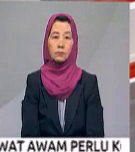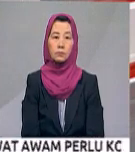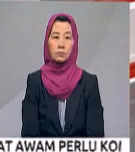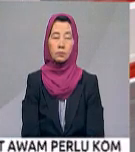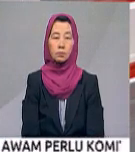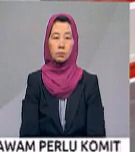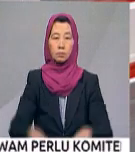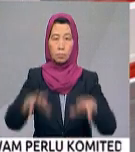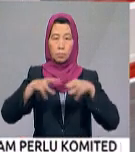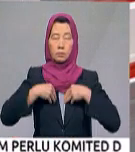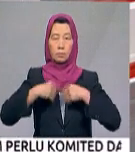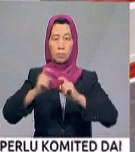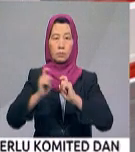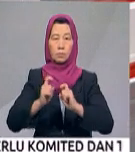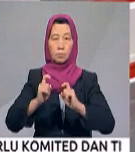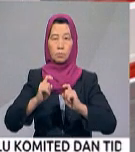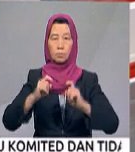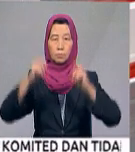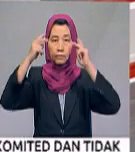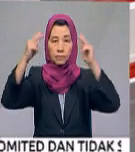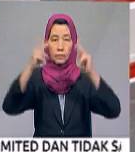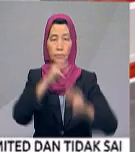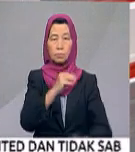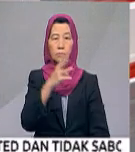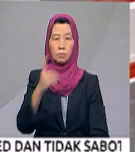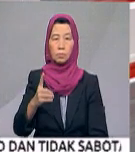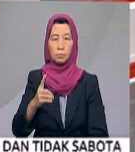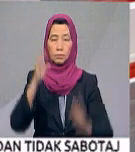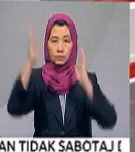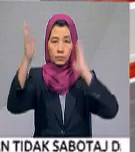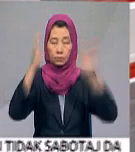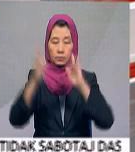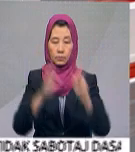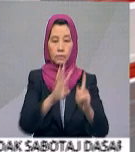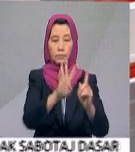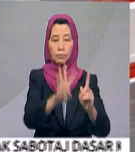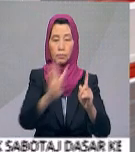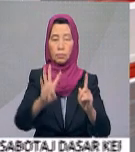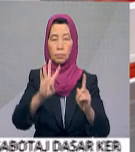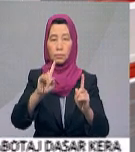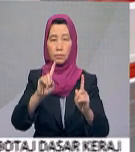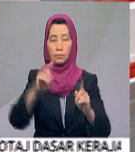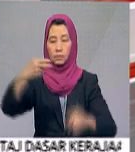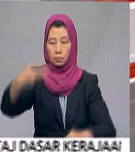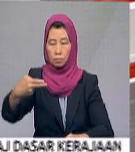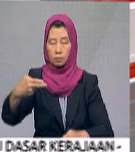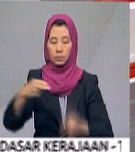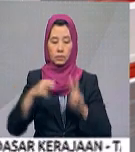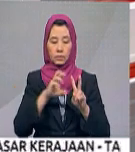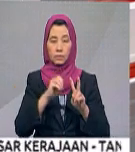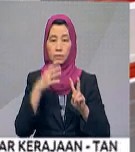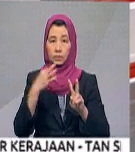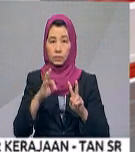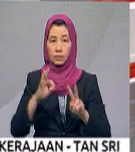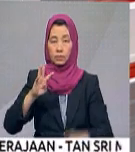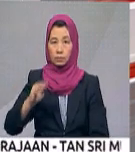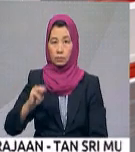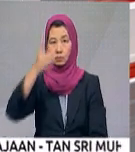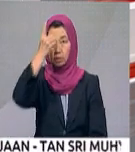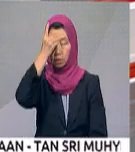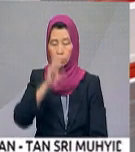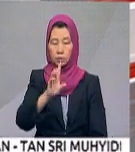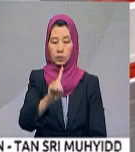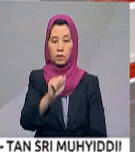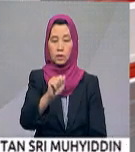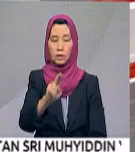Sementara itu, penerima anugerah Perdana Maulidur Rasul peringkat kebangsaan 1441 Hijrah 2019 Masihi, Datuk Daud